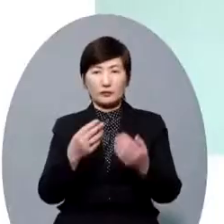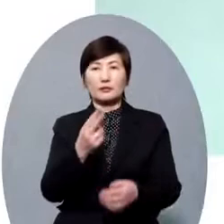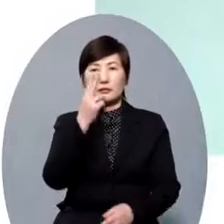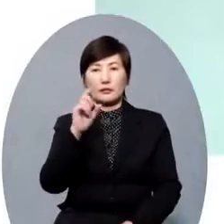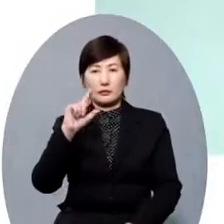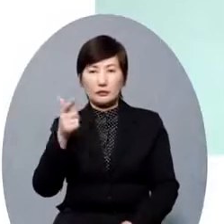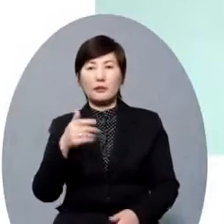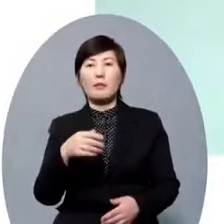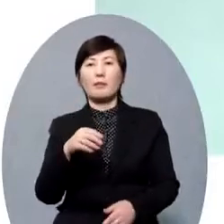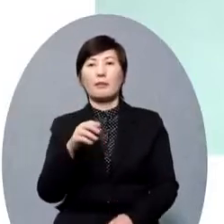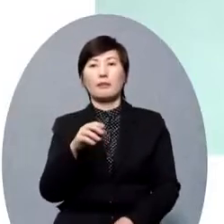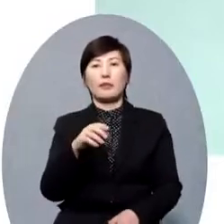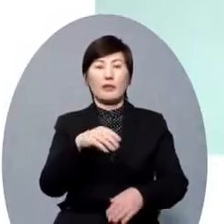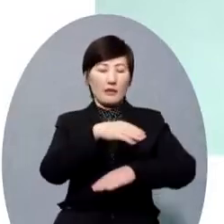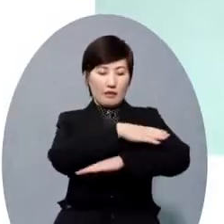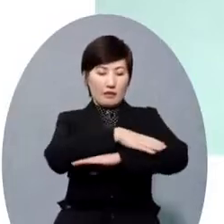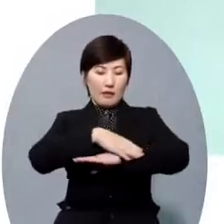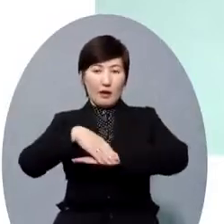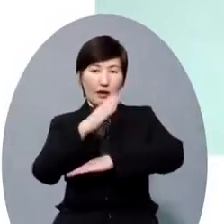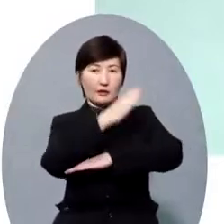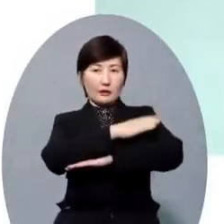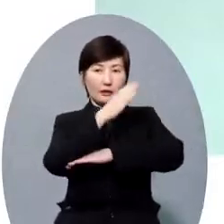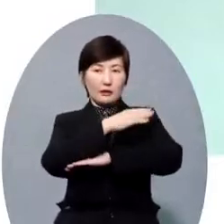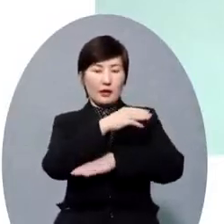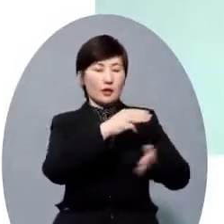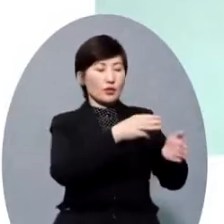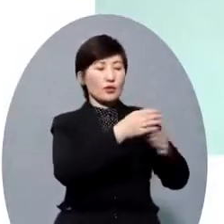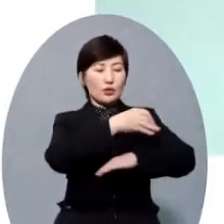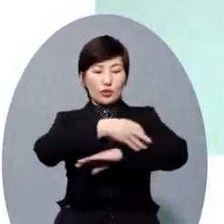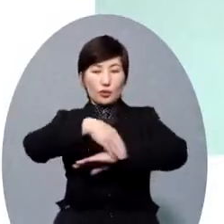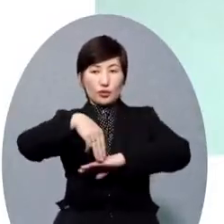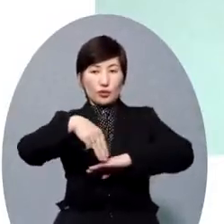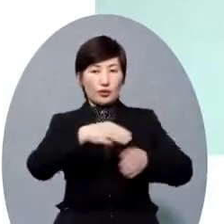Өгсөн цэг ба налалтаар шулууны тэгштгэл бичиж график байгуул.